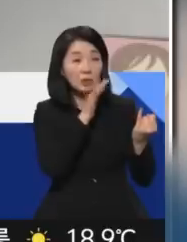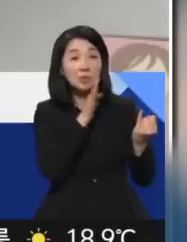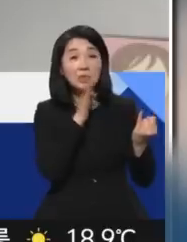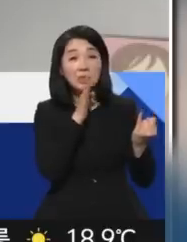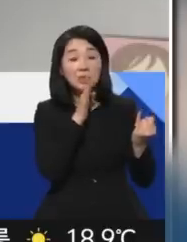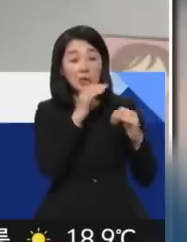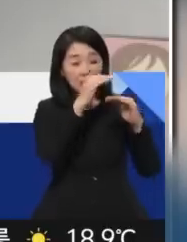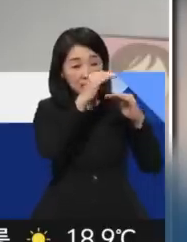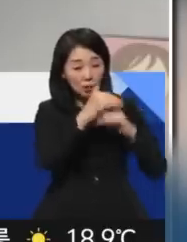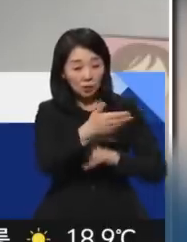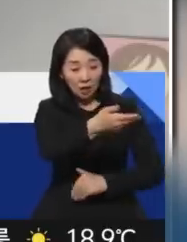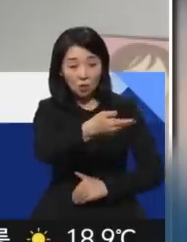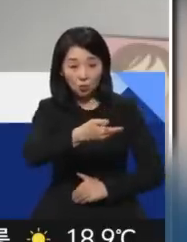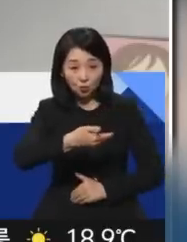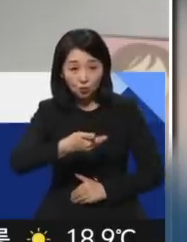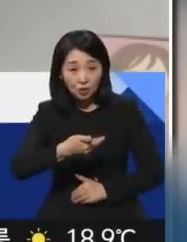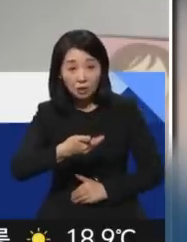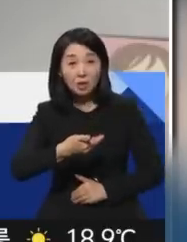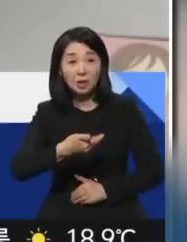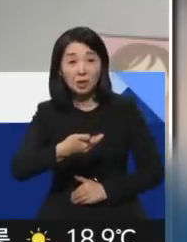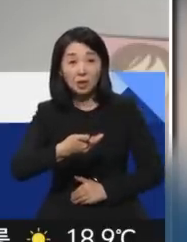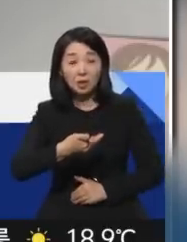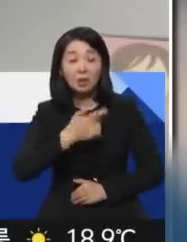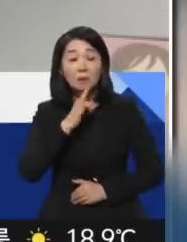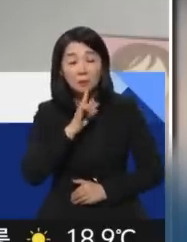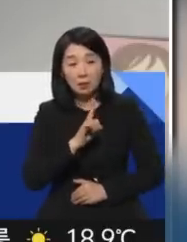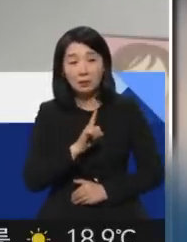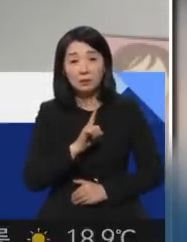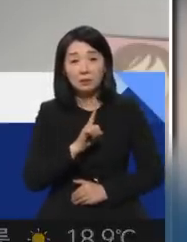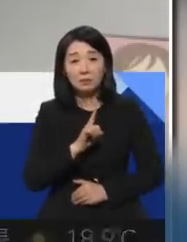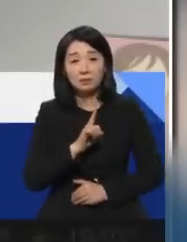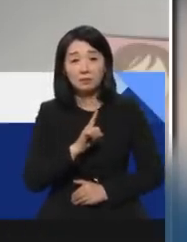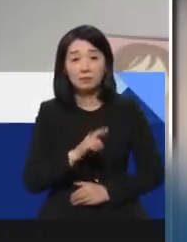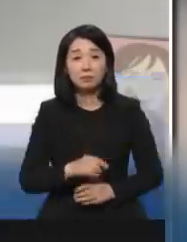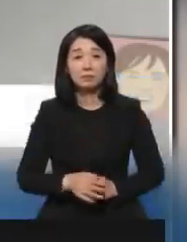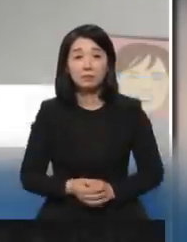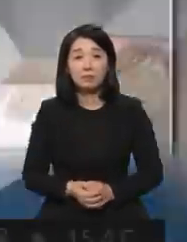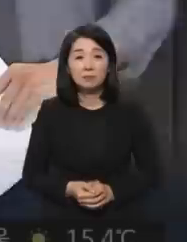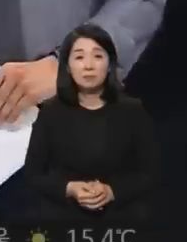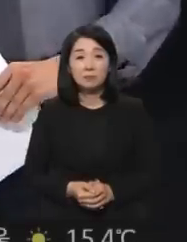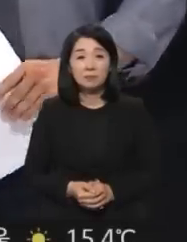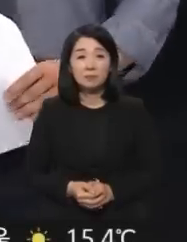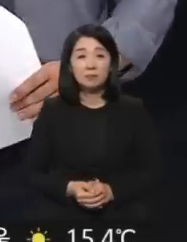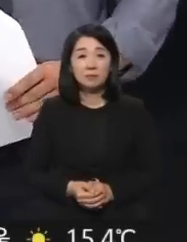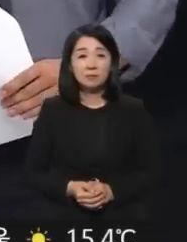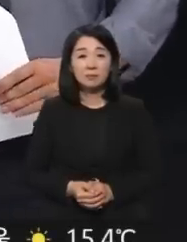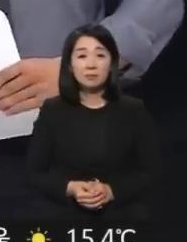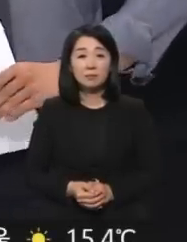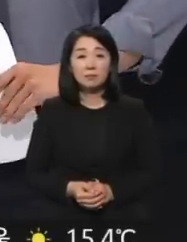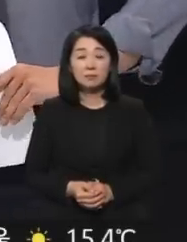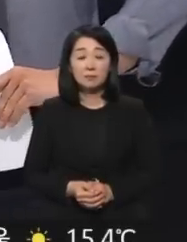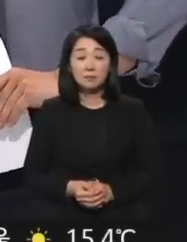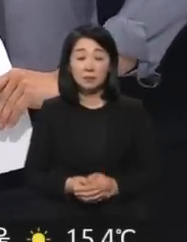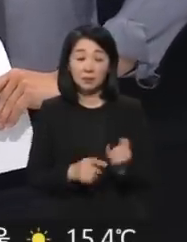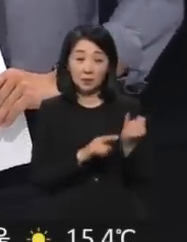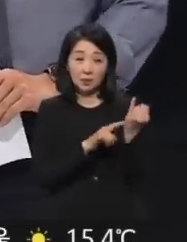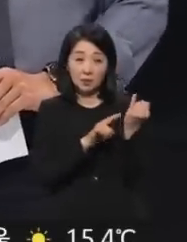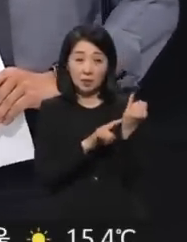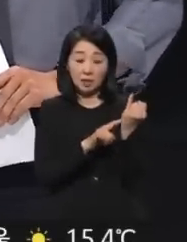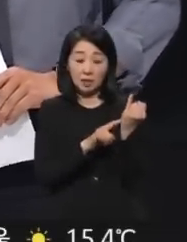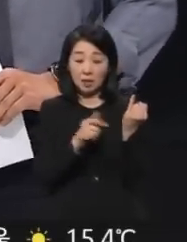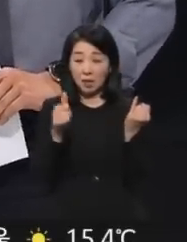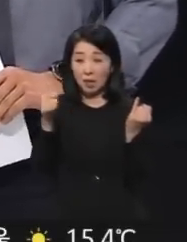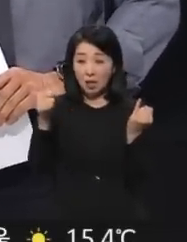얘기하겠다라고 한 뜻을 전체적인 그 취지상 얘기를 했습니다. 사실 첼리스트가 더 탐사에